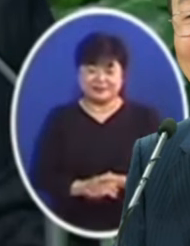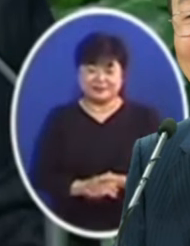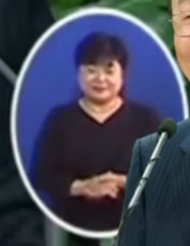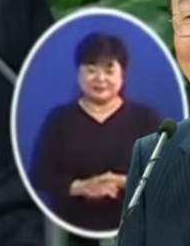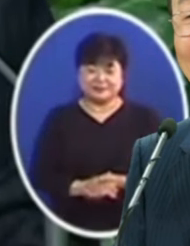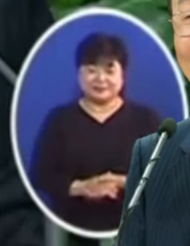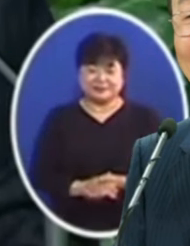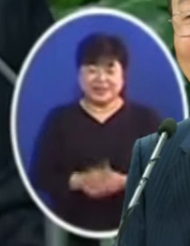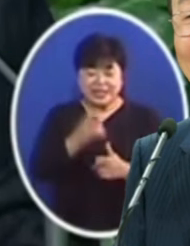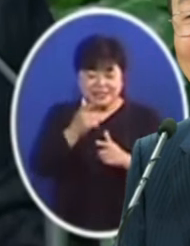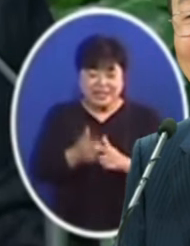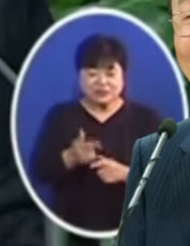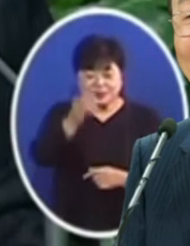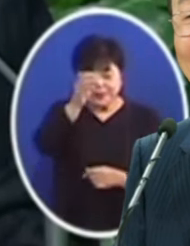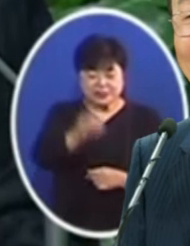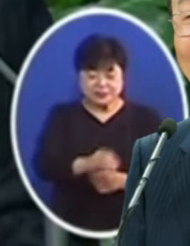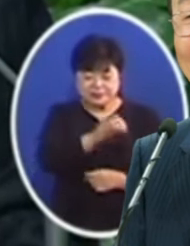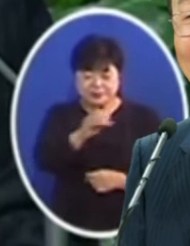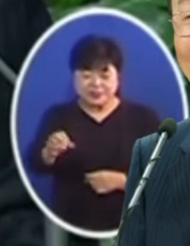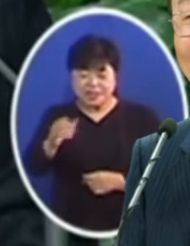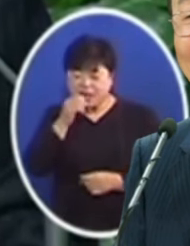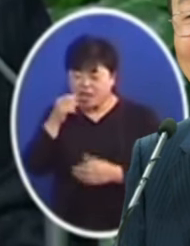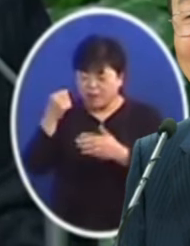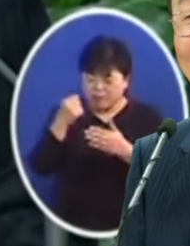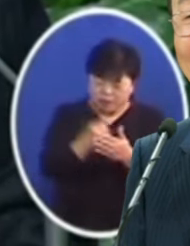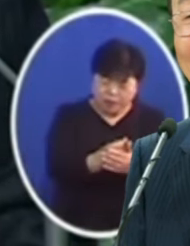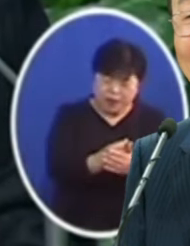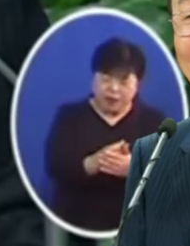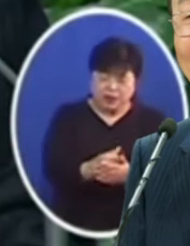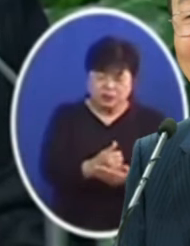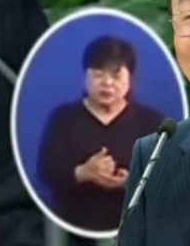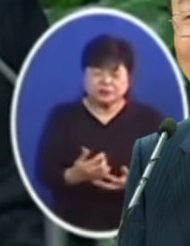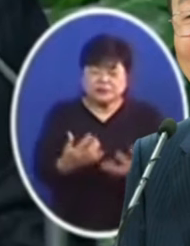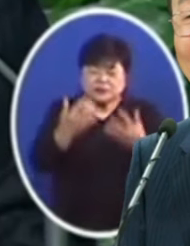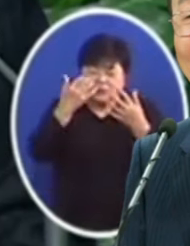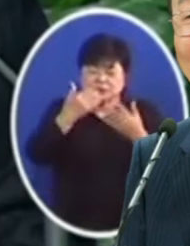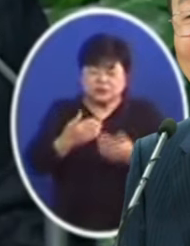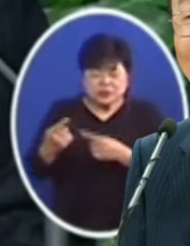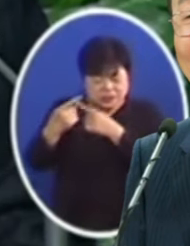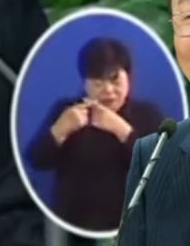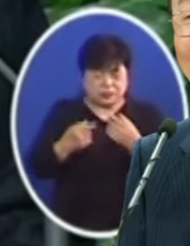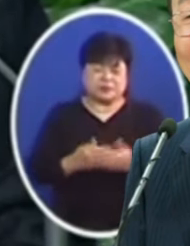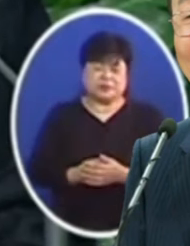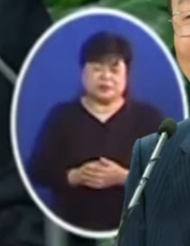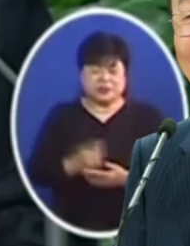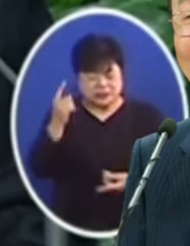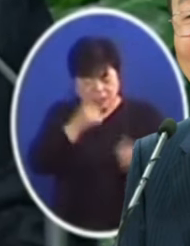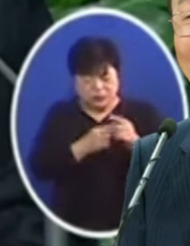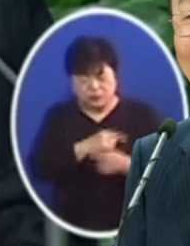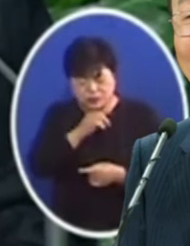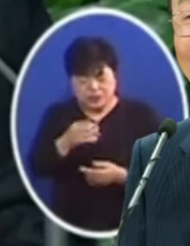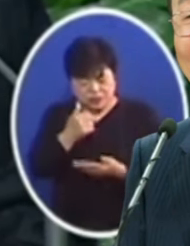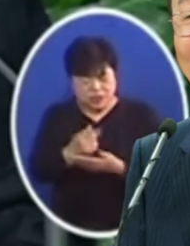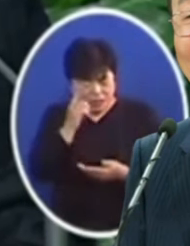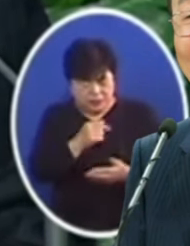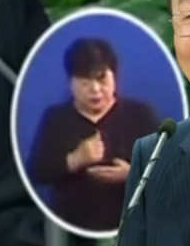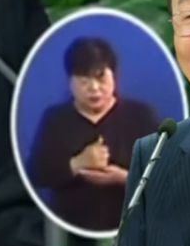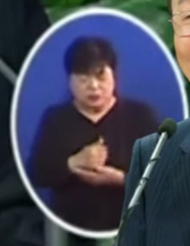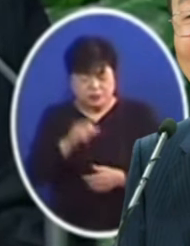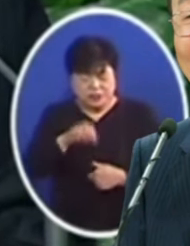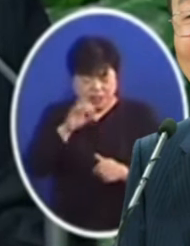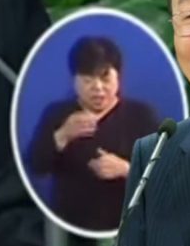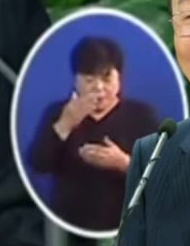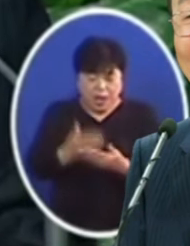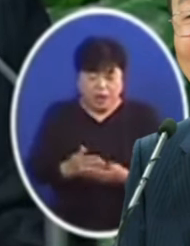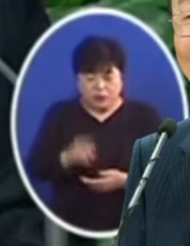매일같이 예수님이 십자가에 못 박힌 것을 외웁니다. 제가 찔리면 우리의 허물을 인하며 제가 상하면 우리 죄악을 인함이라. 제가 징계를 받음으로 우리가 평화를